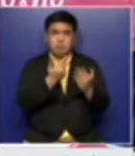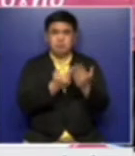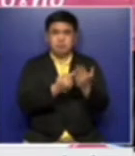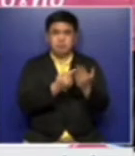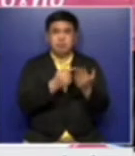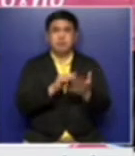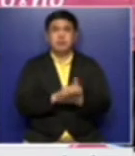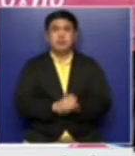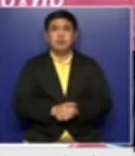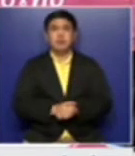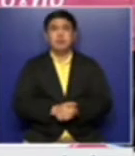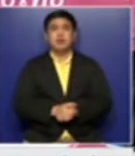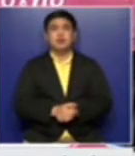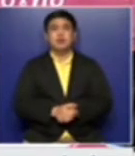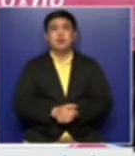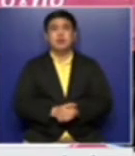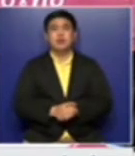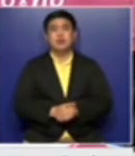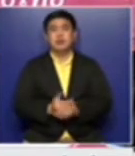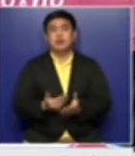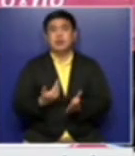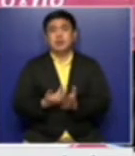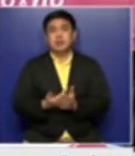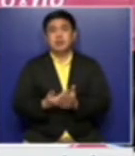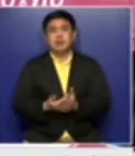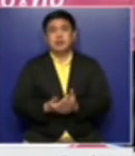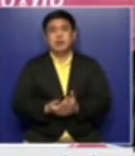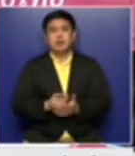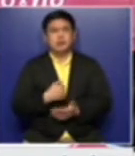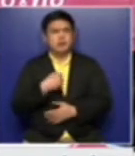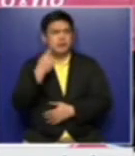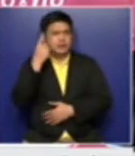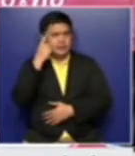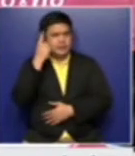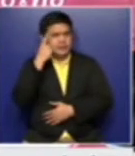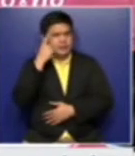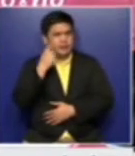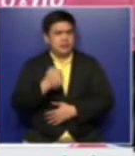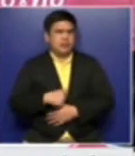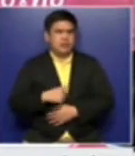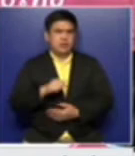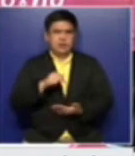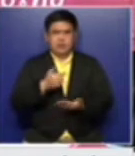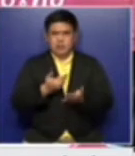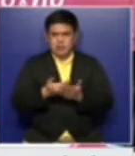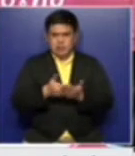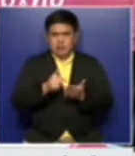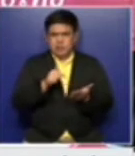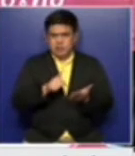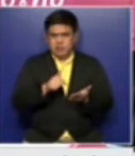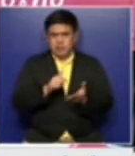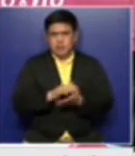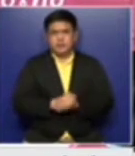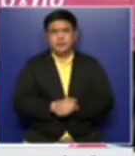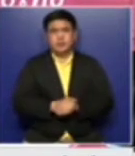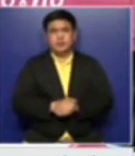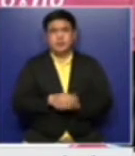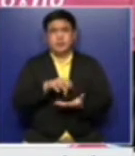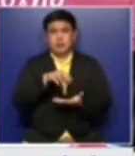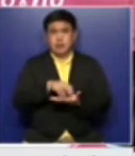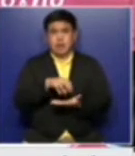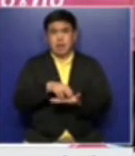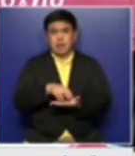ของเล่มงบประมาณโดยสังเกตดิฉันคิดว่างบประมาณส่วนนี้นะคะที่ไปอยู่ในงบกล